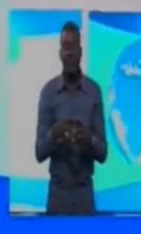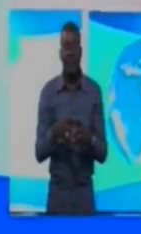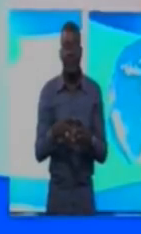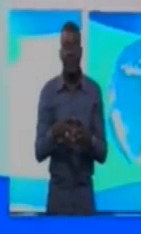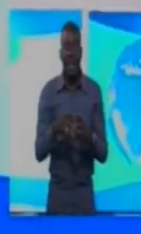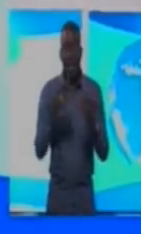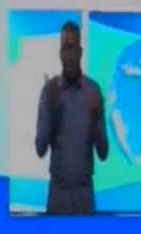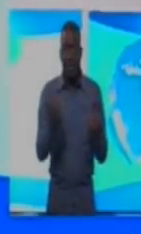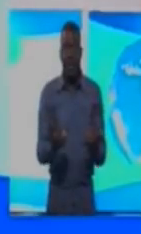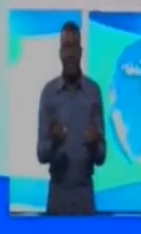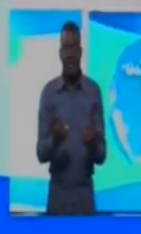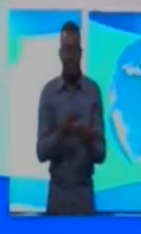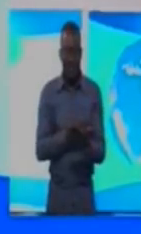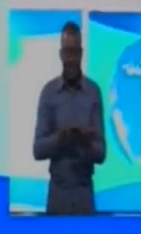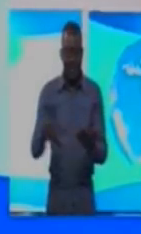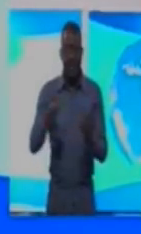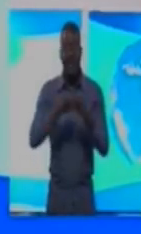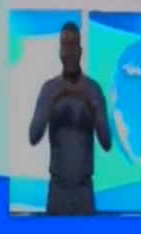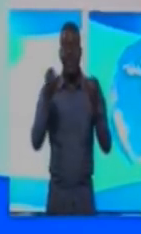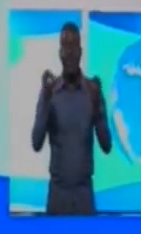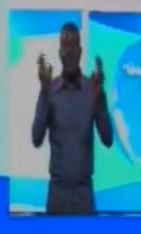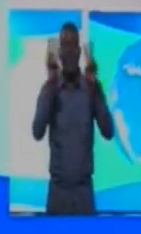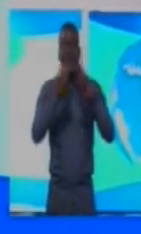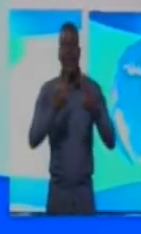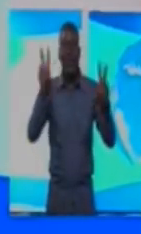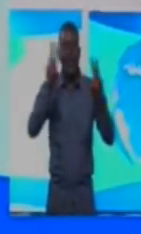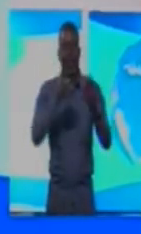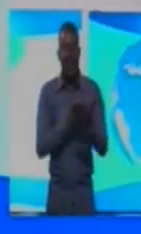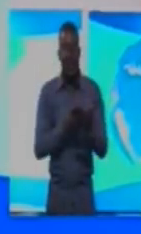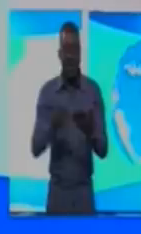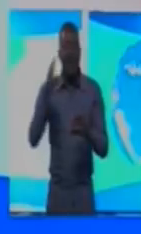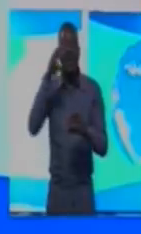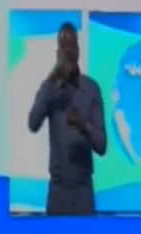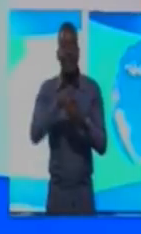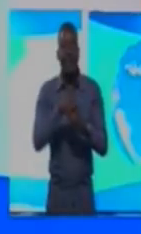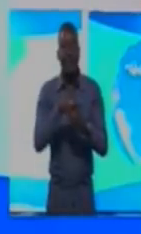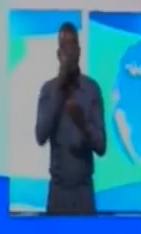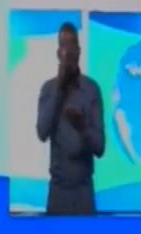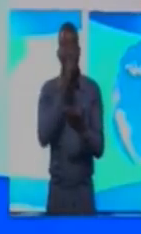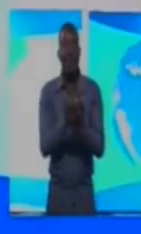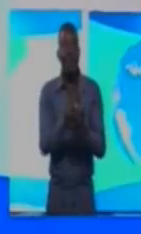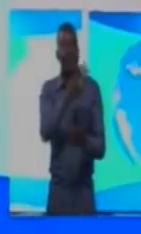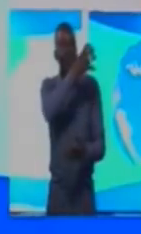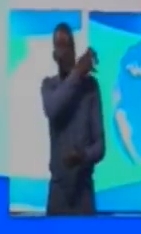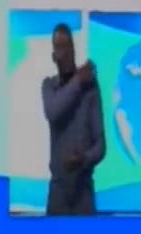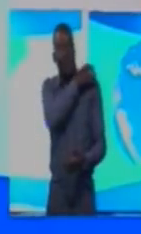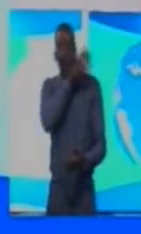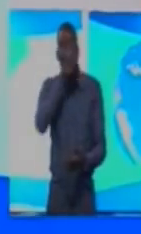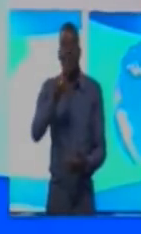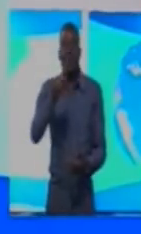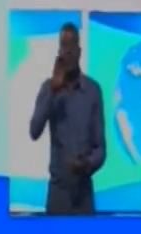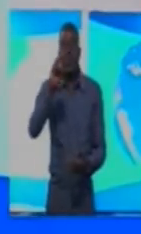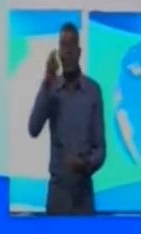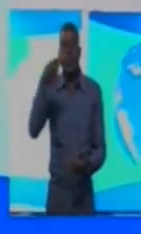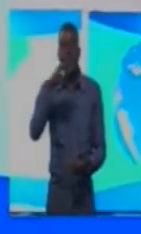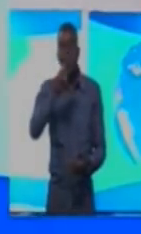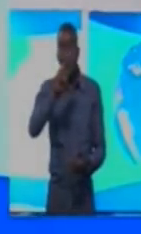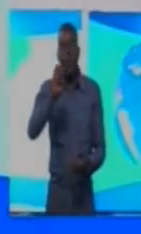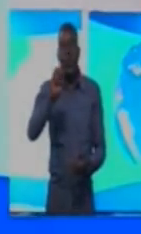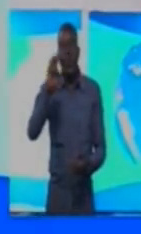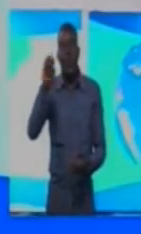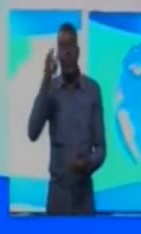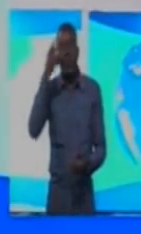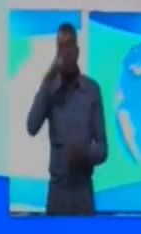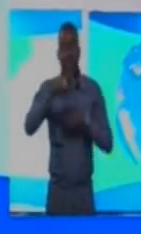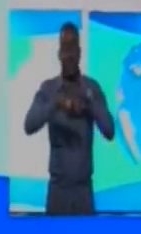À présent, la lecture croisée des journaux de ce vendredi, à lire à la une, l'arrestation du chef de Kagluyogo de Boulsa dans l'enquête